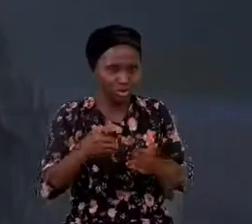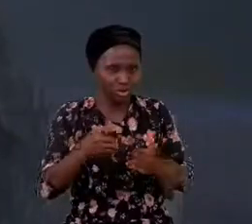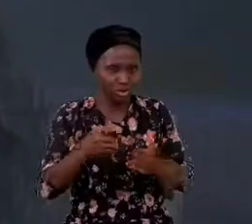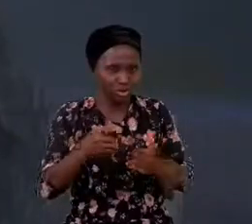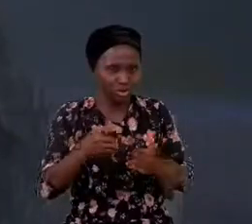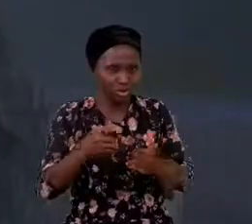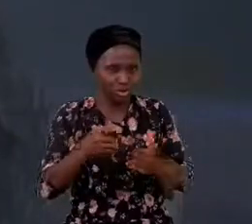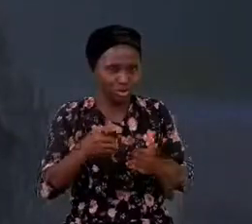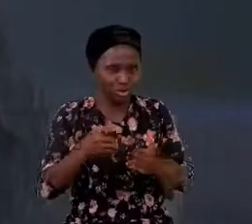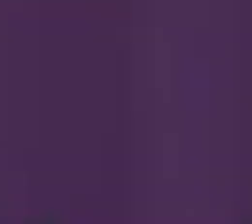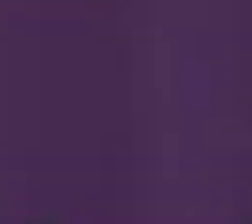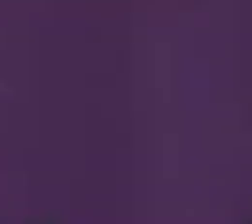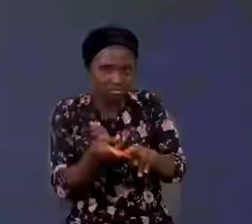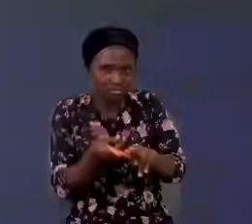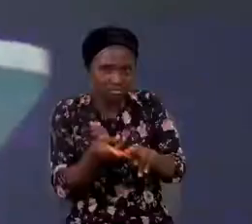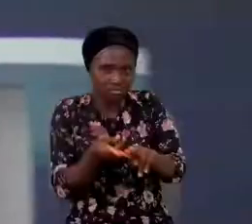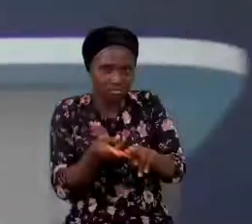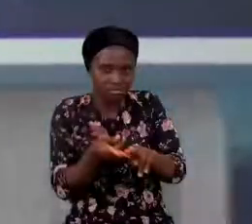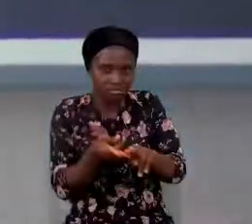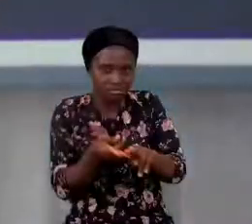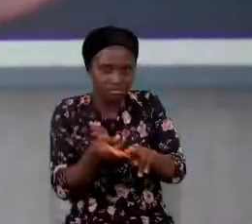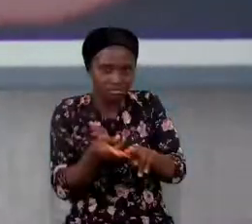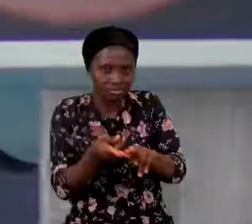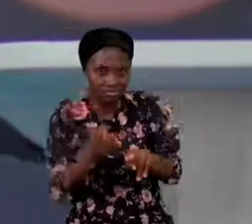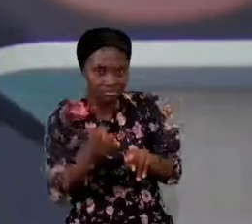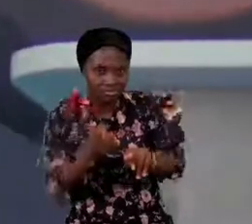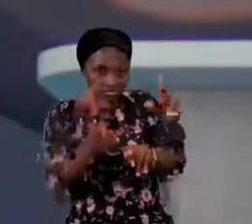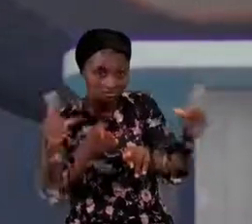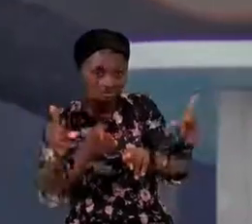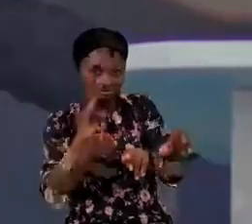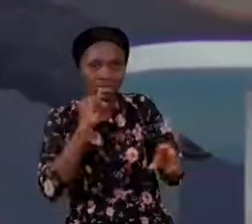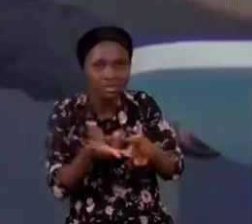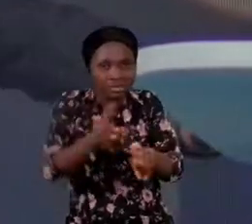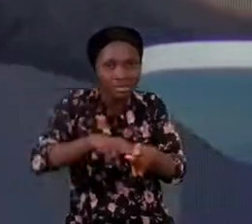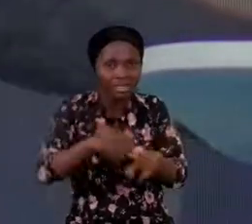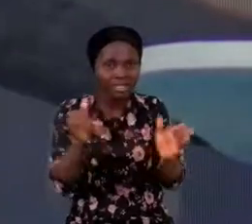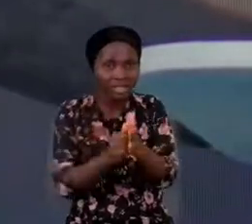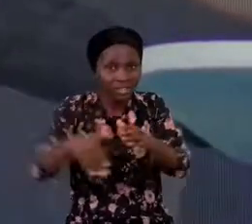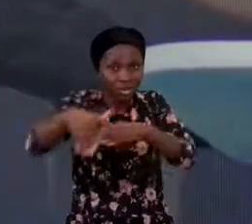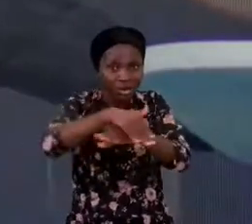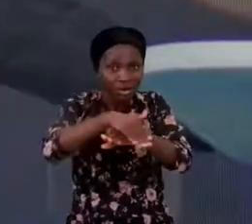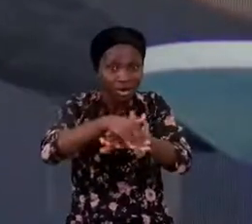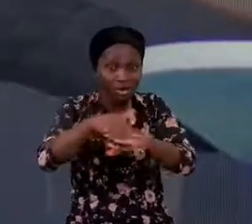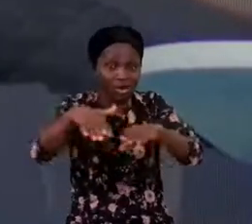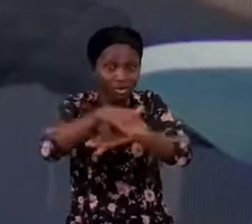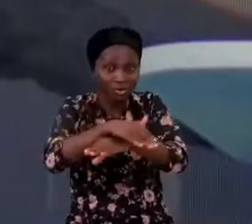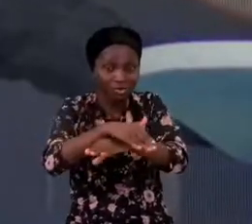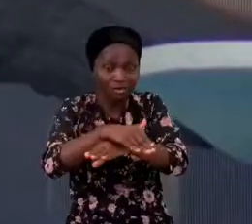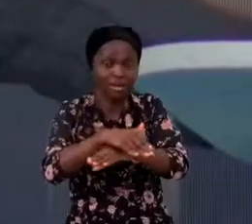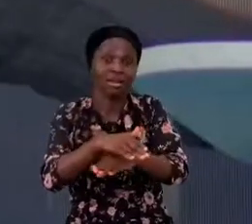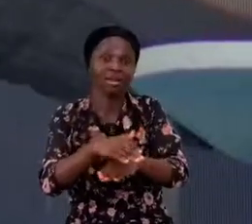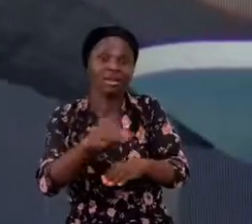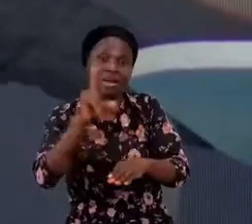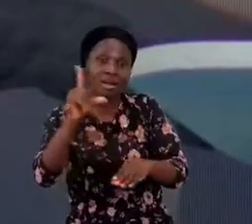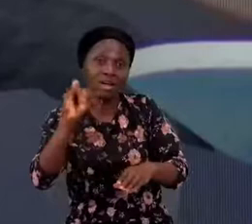vous verrez que le couvercle va sauter. La passion que tu vas se lever augmente. Le couvercle qui te cachait,